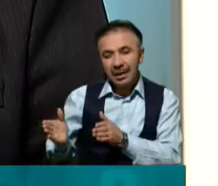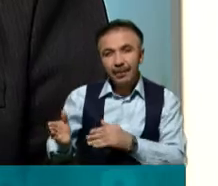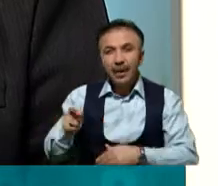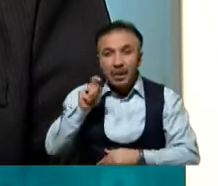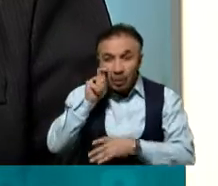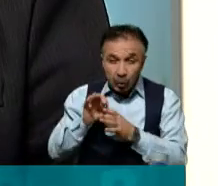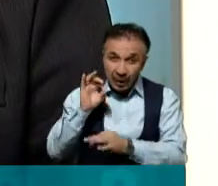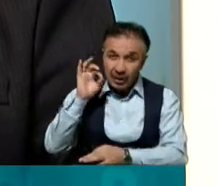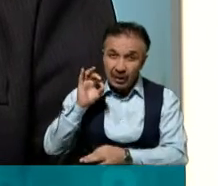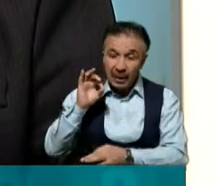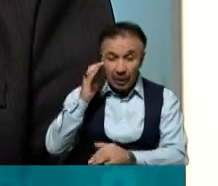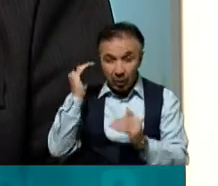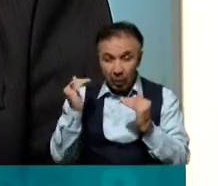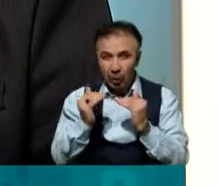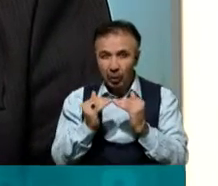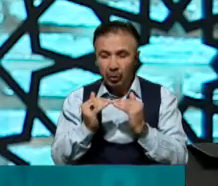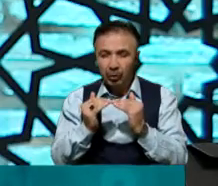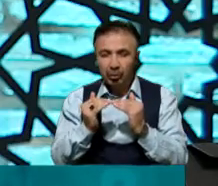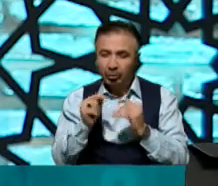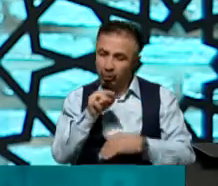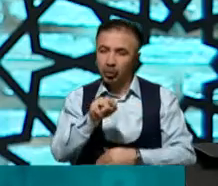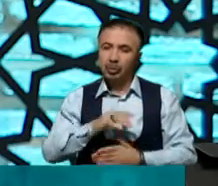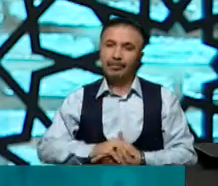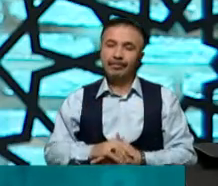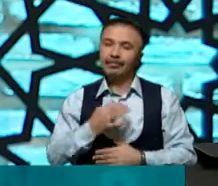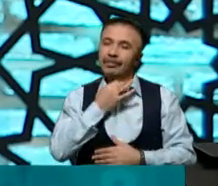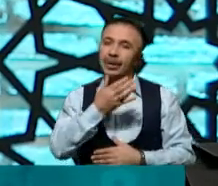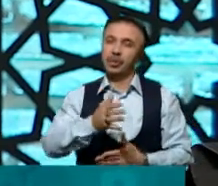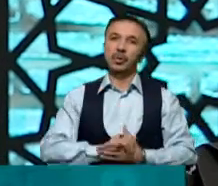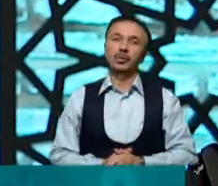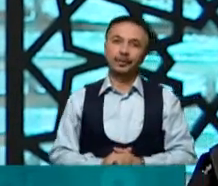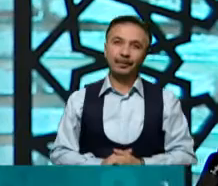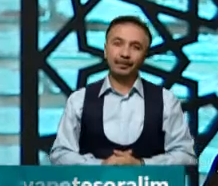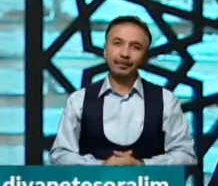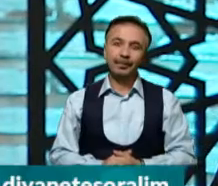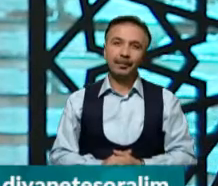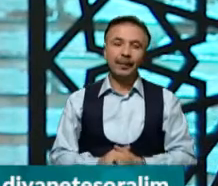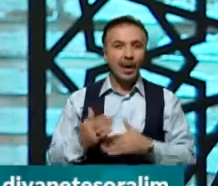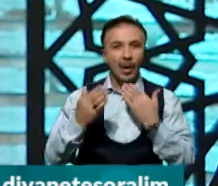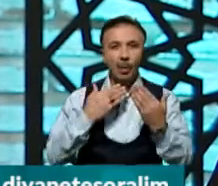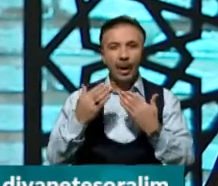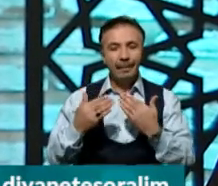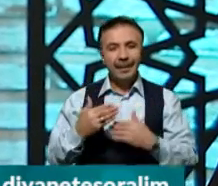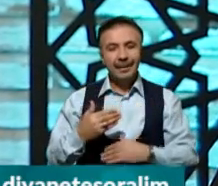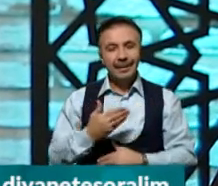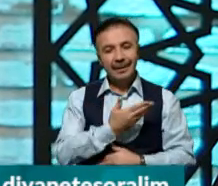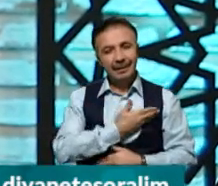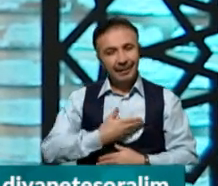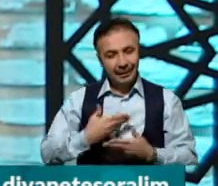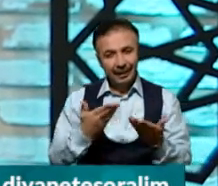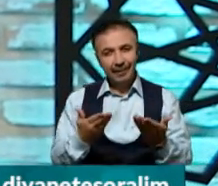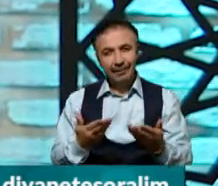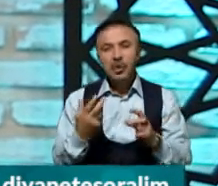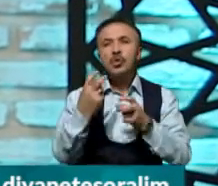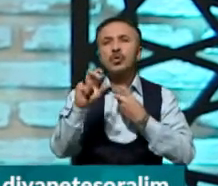Müslümana yakışan başka bir tavır yoktur. Eyvallah hocam. Teşekkür ederiz. Muhabbet dileyelim değil mi hocam? Tabii, evet. Küskünler barışsın